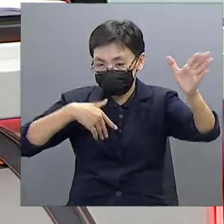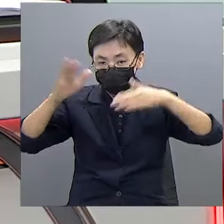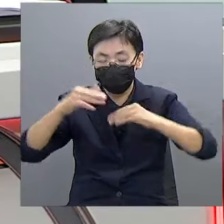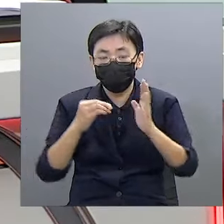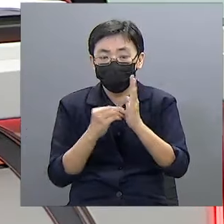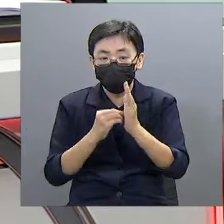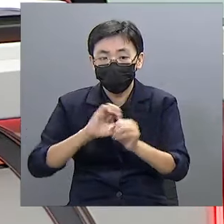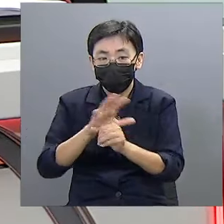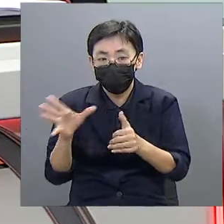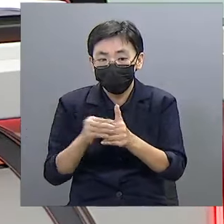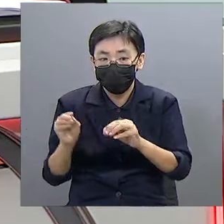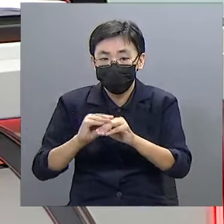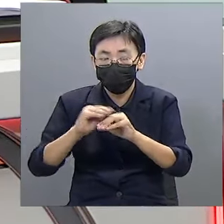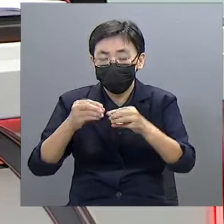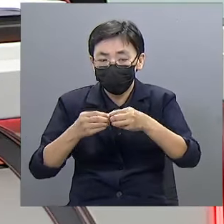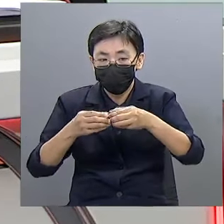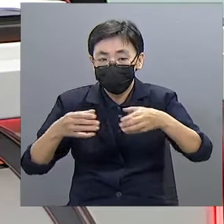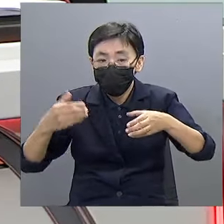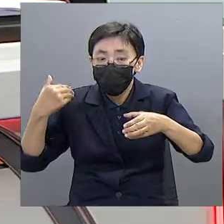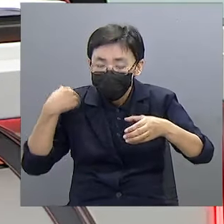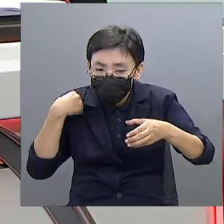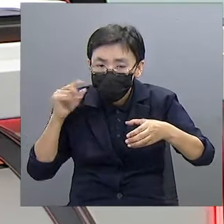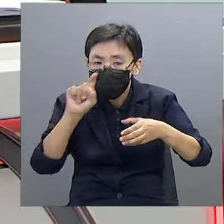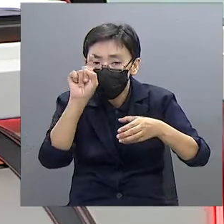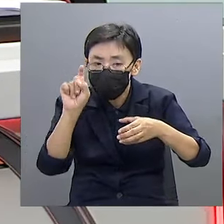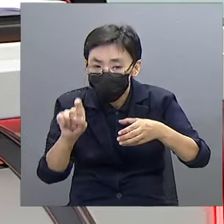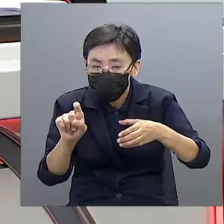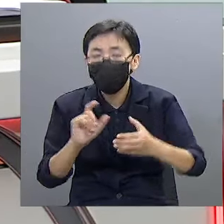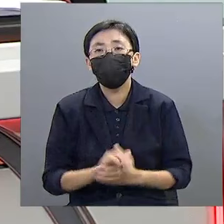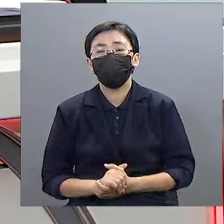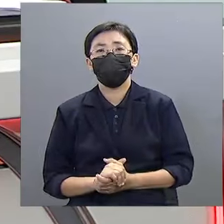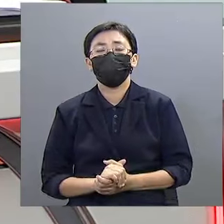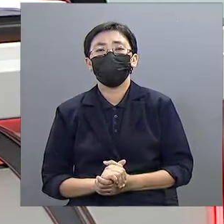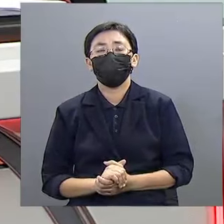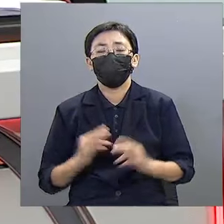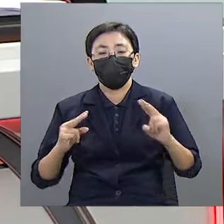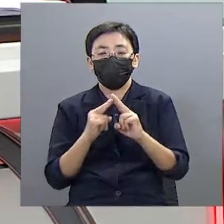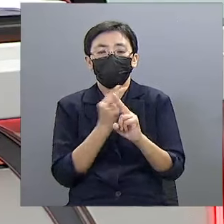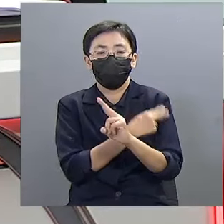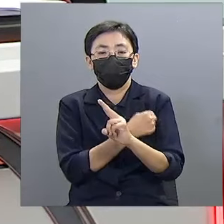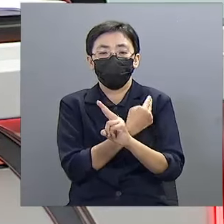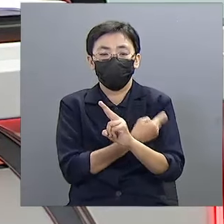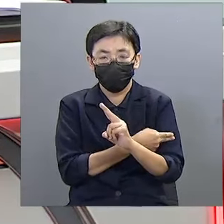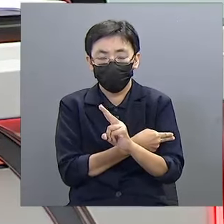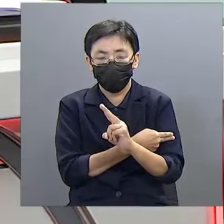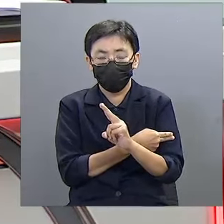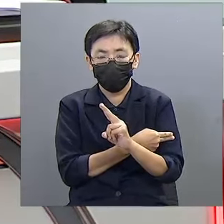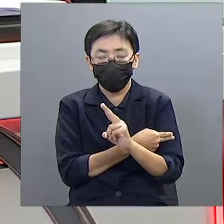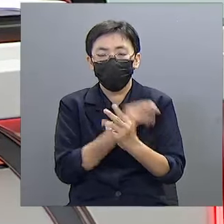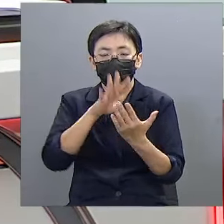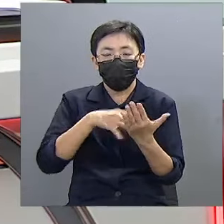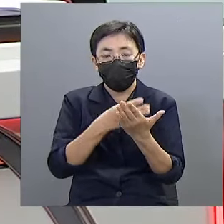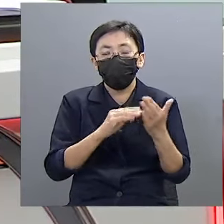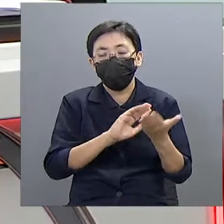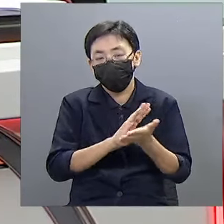เพิ่มขึ้นในแนวโน้มที่มีการคาดการณ์กันล่วงหน้าไม่แต่กระทรวงสาธารณสุขก็เตรียมปรับแผนความพร้อมในการ